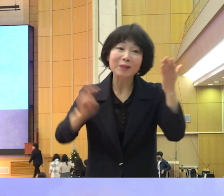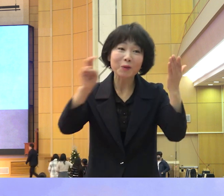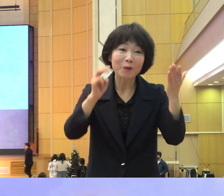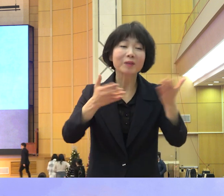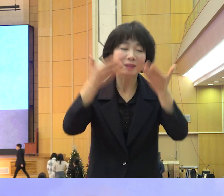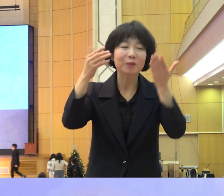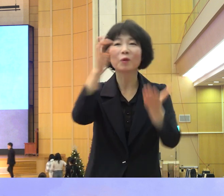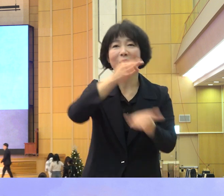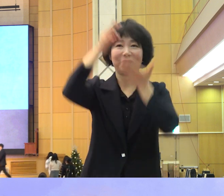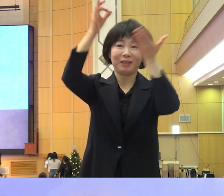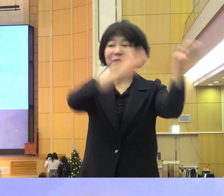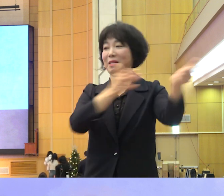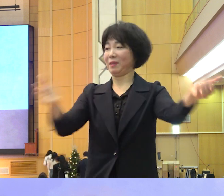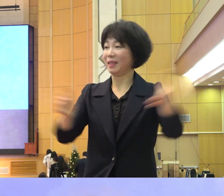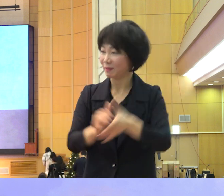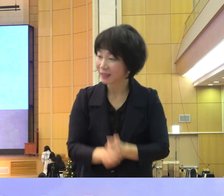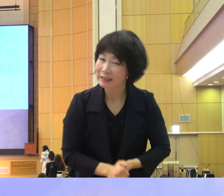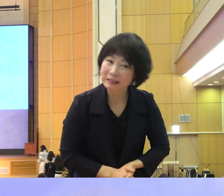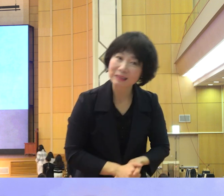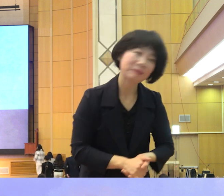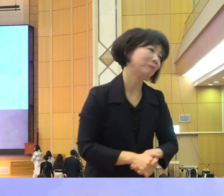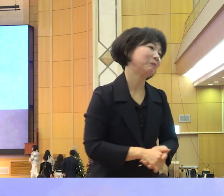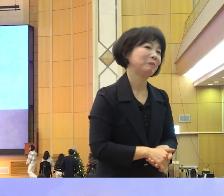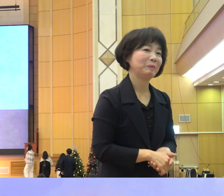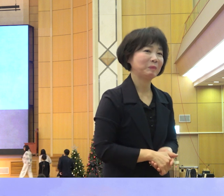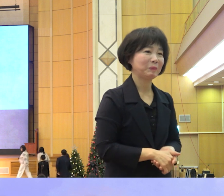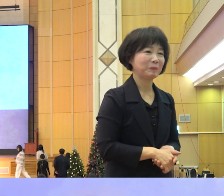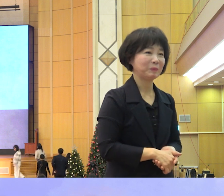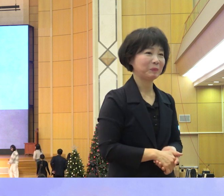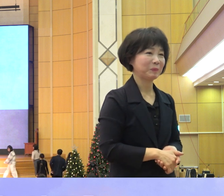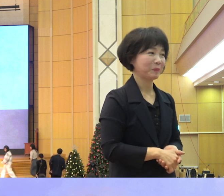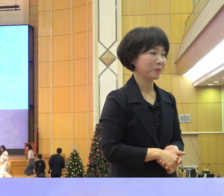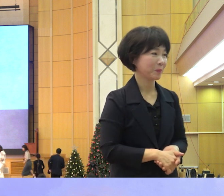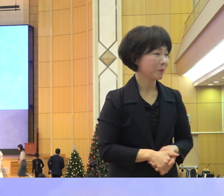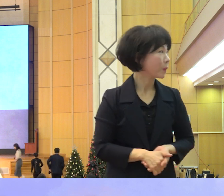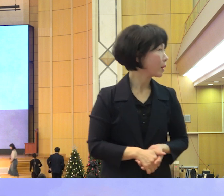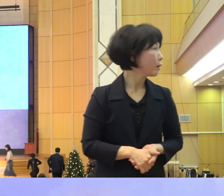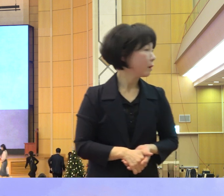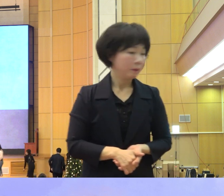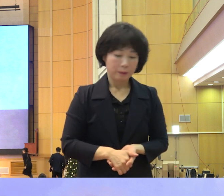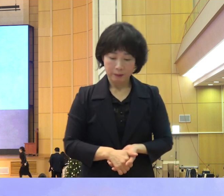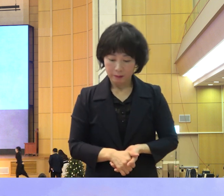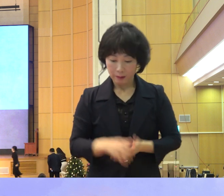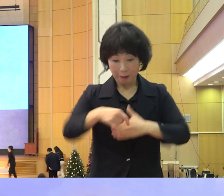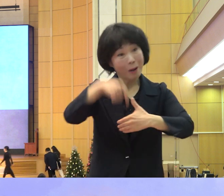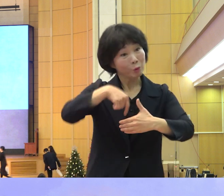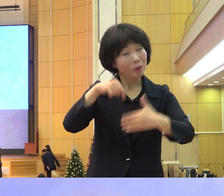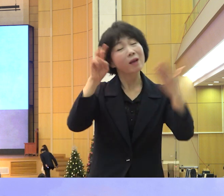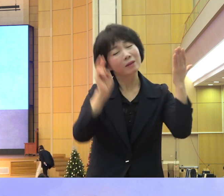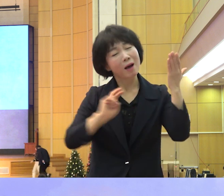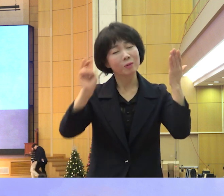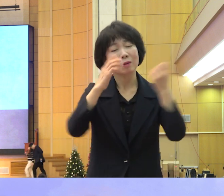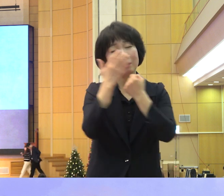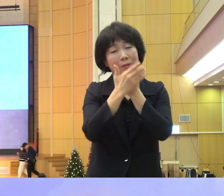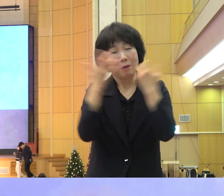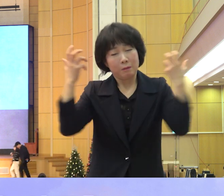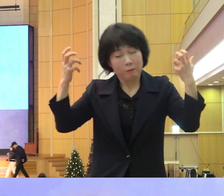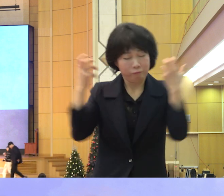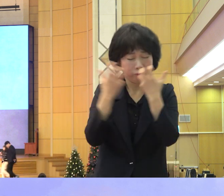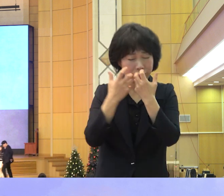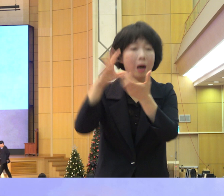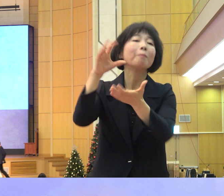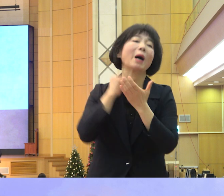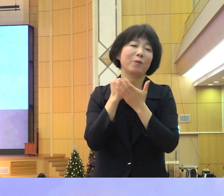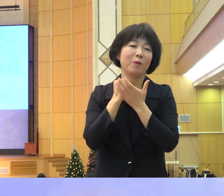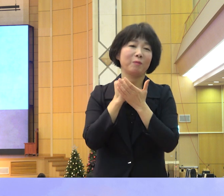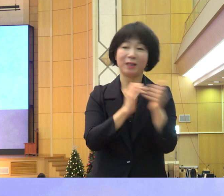드리고 찬송하면서, 그리고 마음껏 말씀과 찬송으로 마음속에 은혜를 쭉 많이